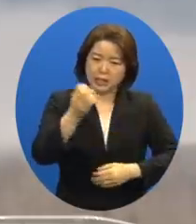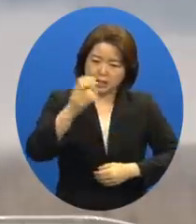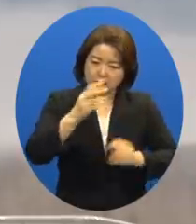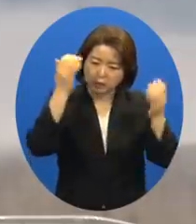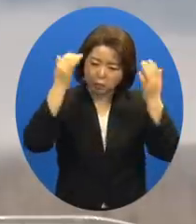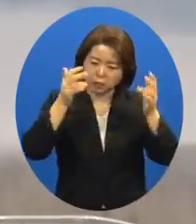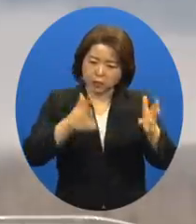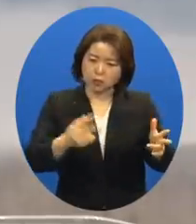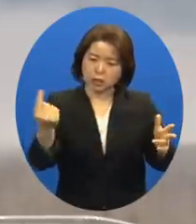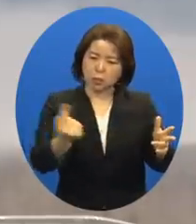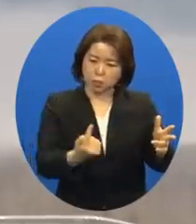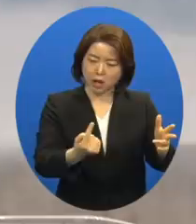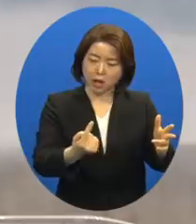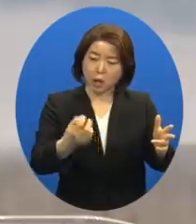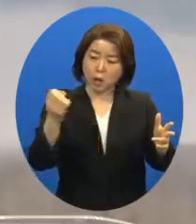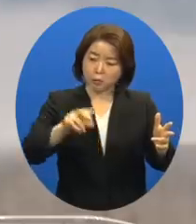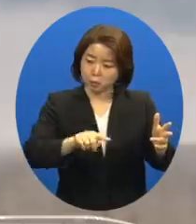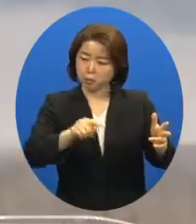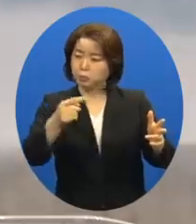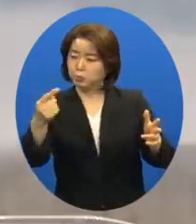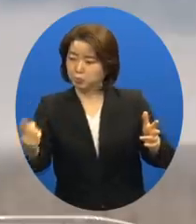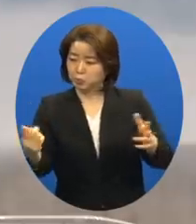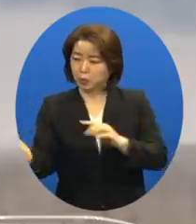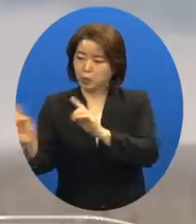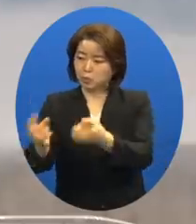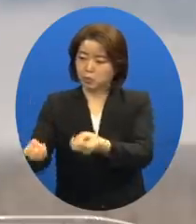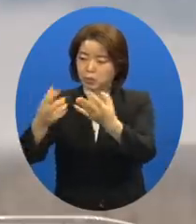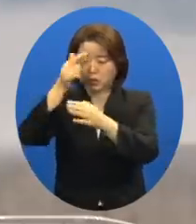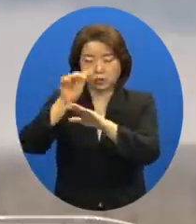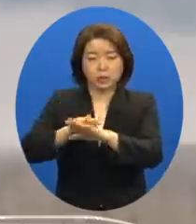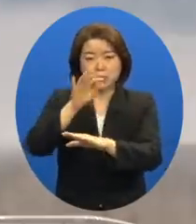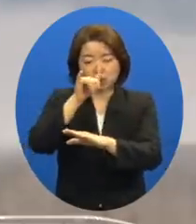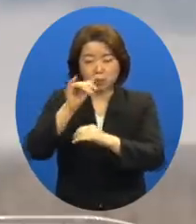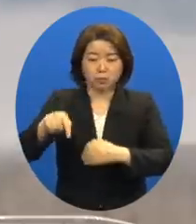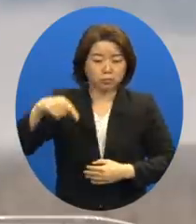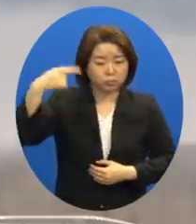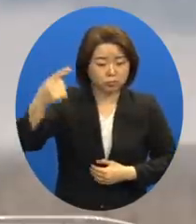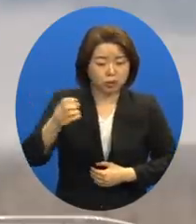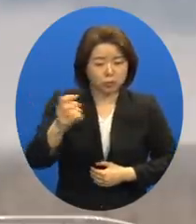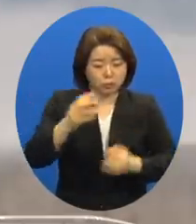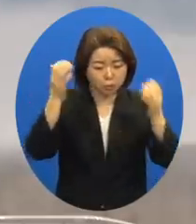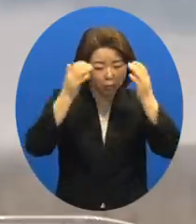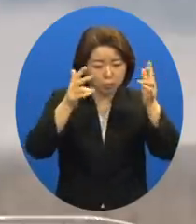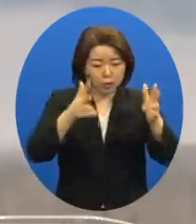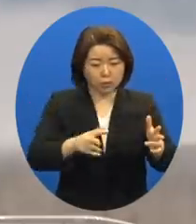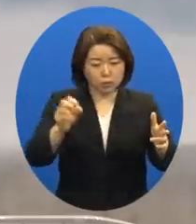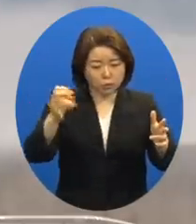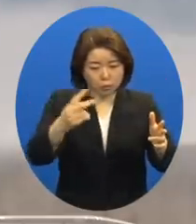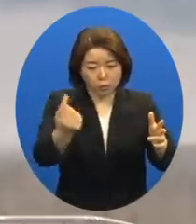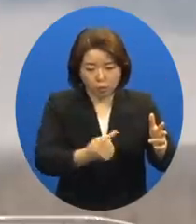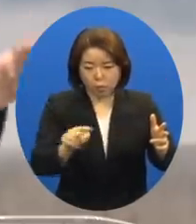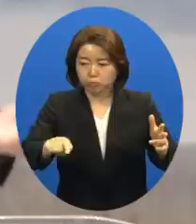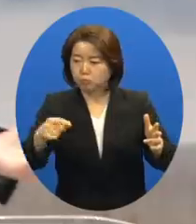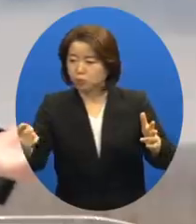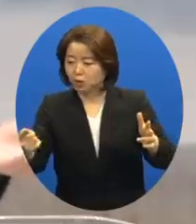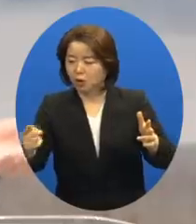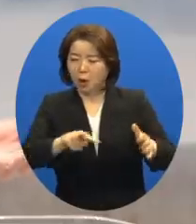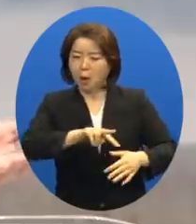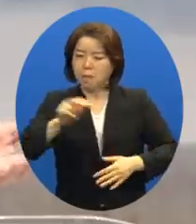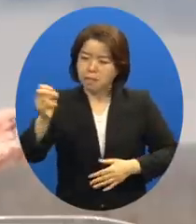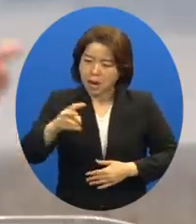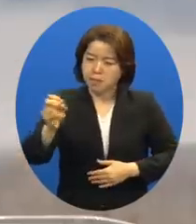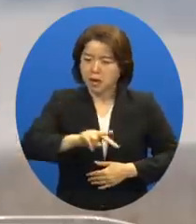옵니다. 그리고 또 부활절을 예배를 드리고 그 다음에 또 고난주간이 옵니다. 예수님의